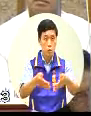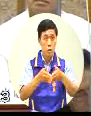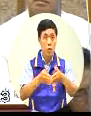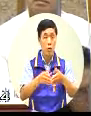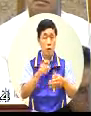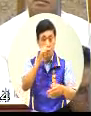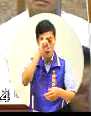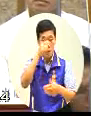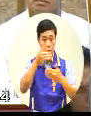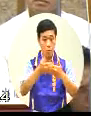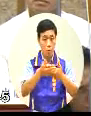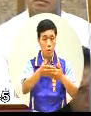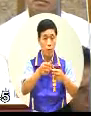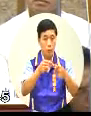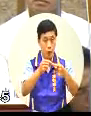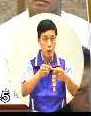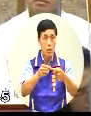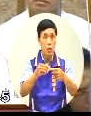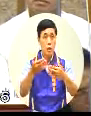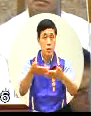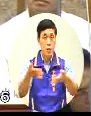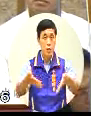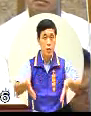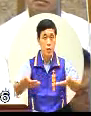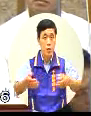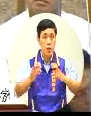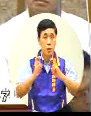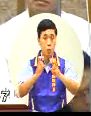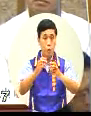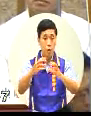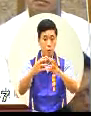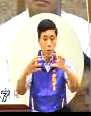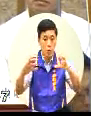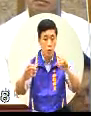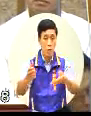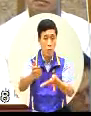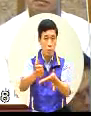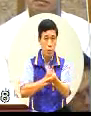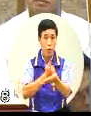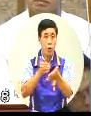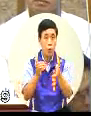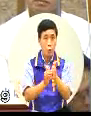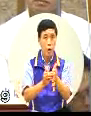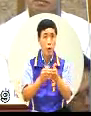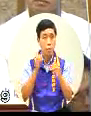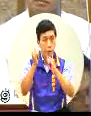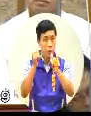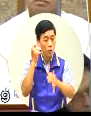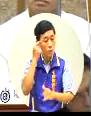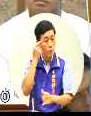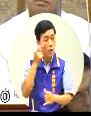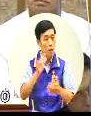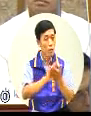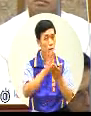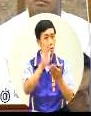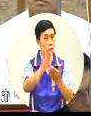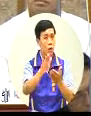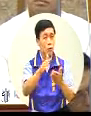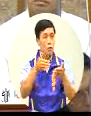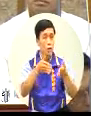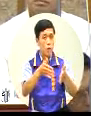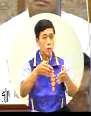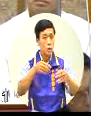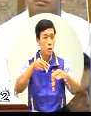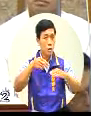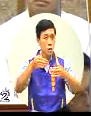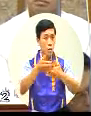阶段引进之后，市民共同来思考轻轨跟我们一般用路的习惯怎么样去共同做一个更好的一个